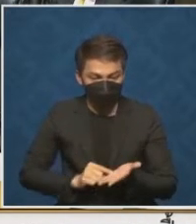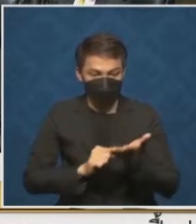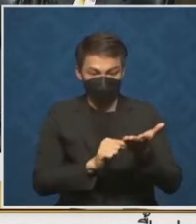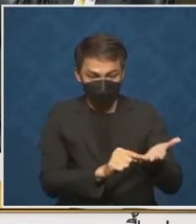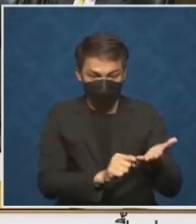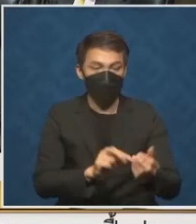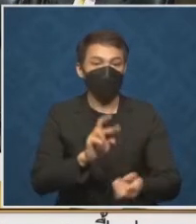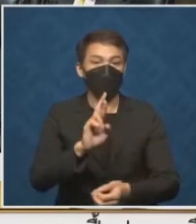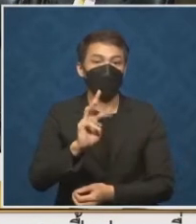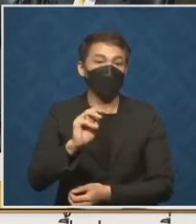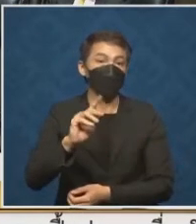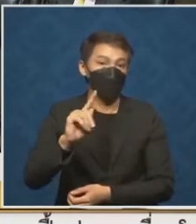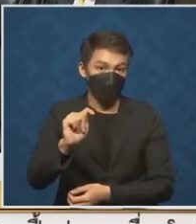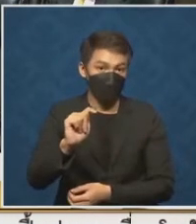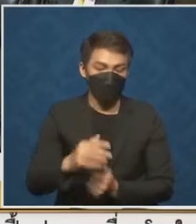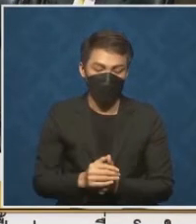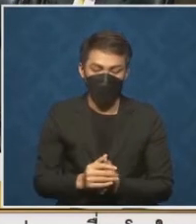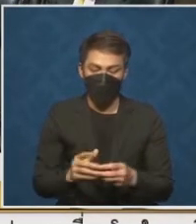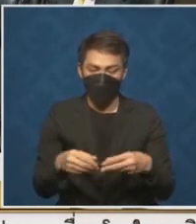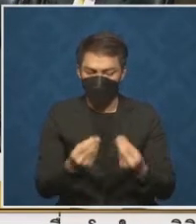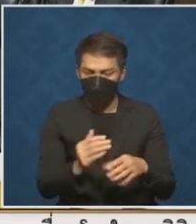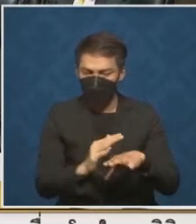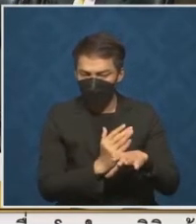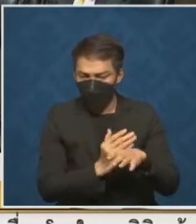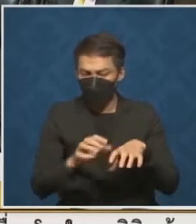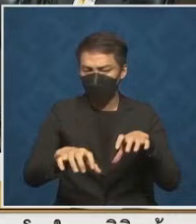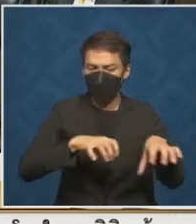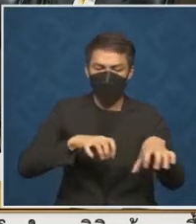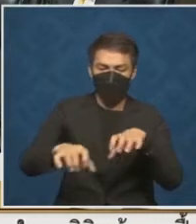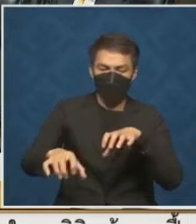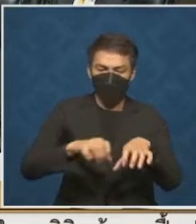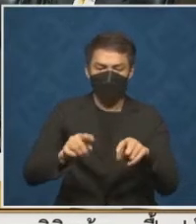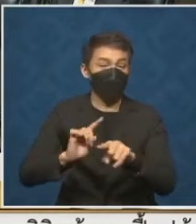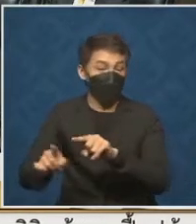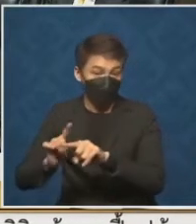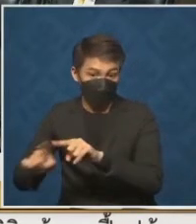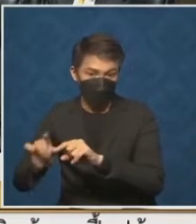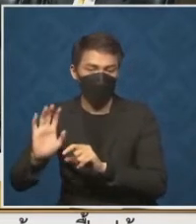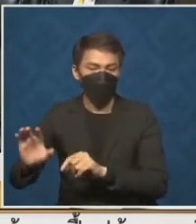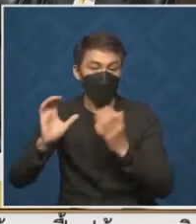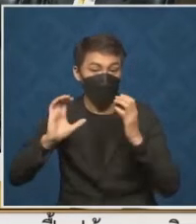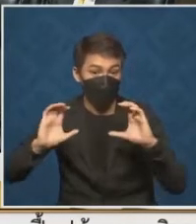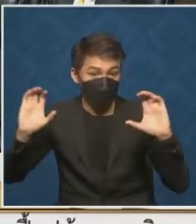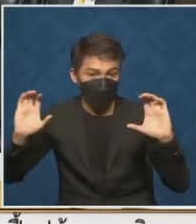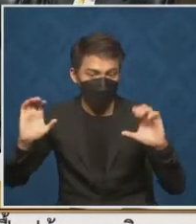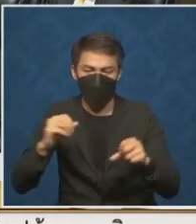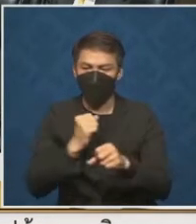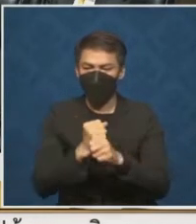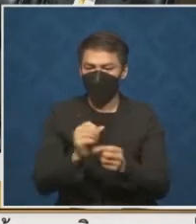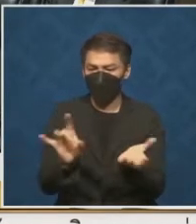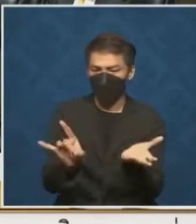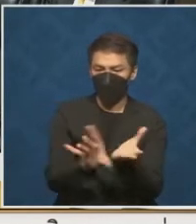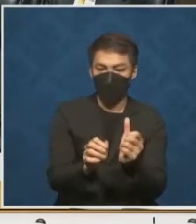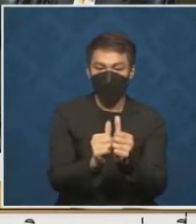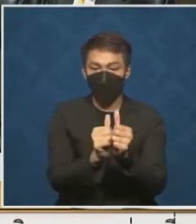แนะต่อคณะรัฐมนตรีเพื่อจะทำให้การบริหารราชการแผ่นดินของคณะรำตรีเป็น